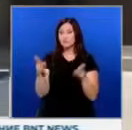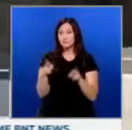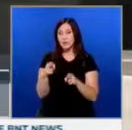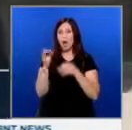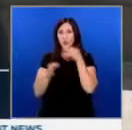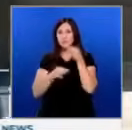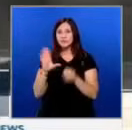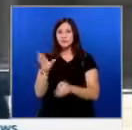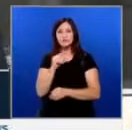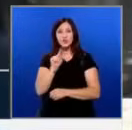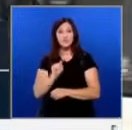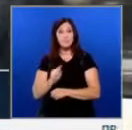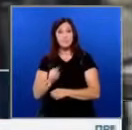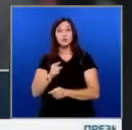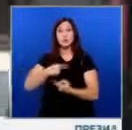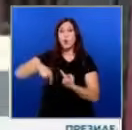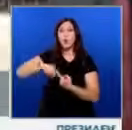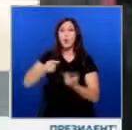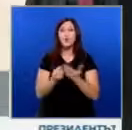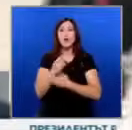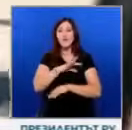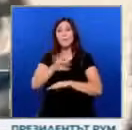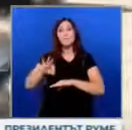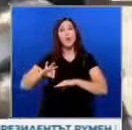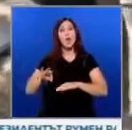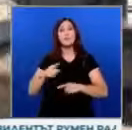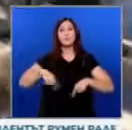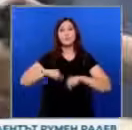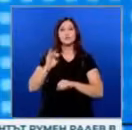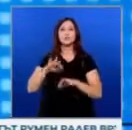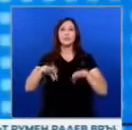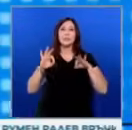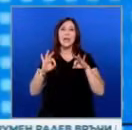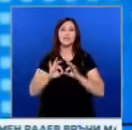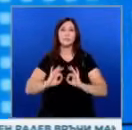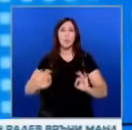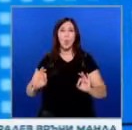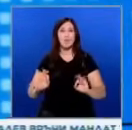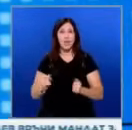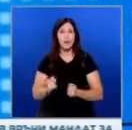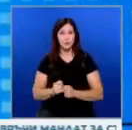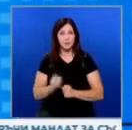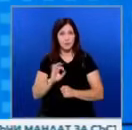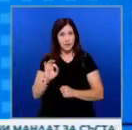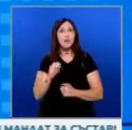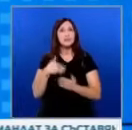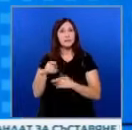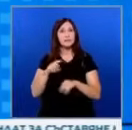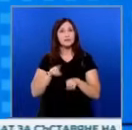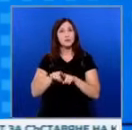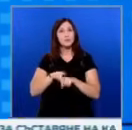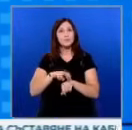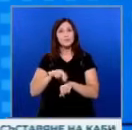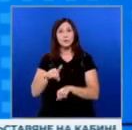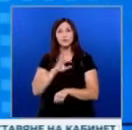кратко обясни, че всички въпроси около новия проекто кабинет ще бъдат ясни в понеделник. А след като Димитър Главчев получи